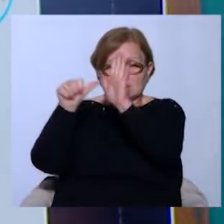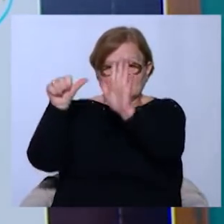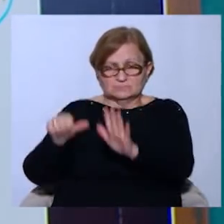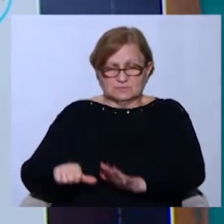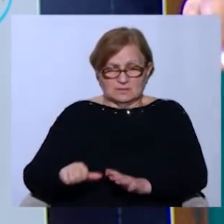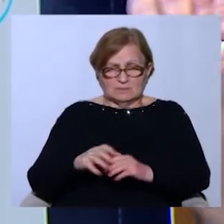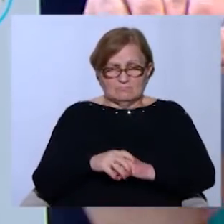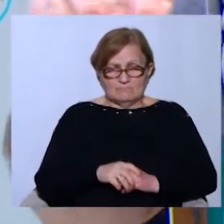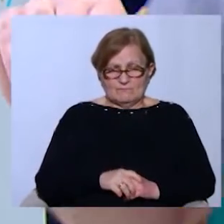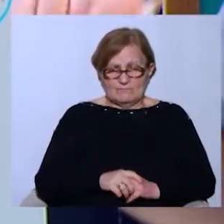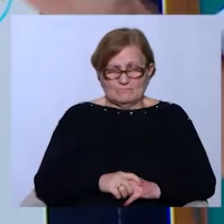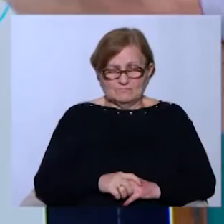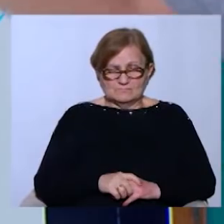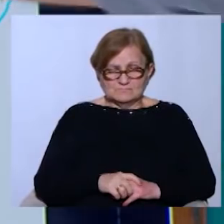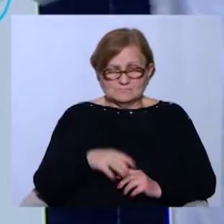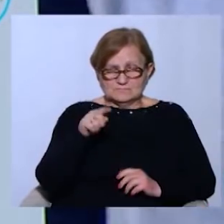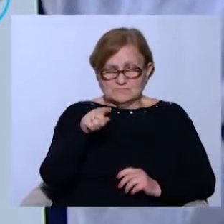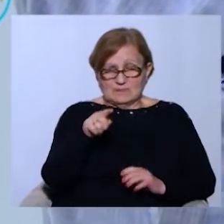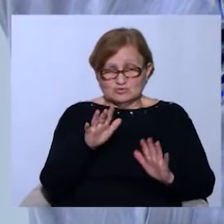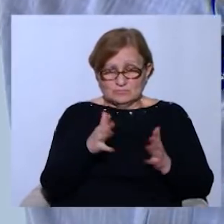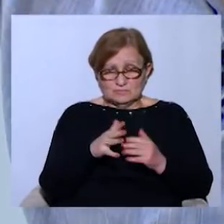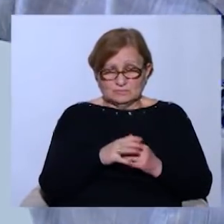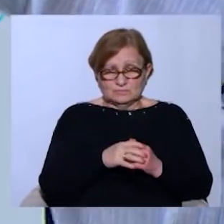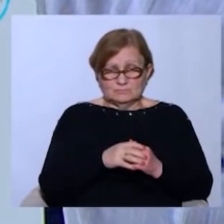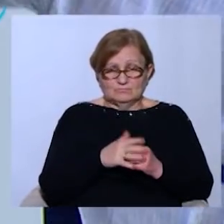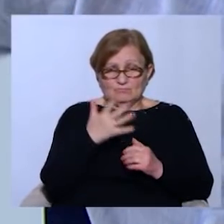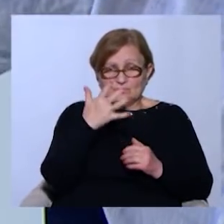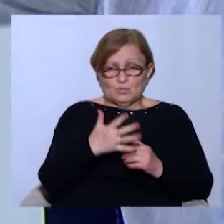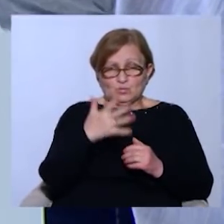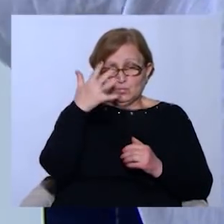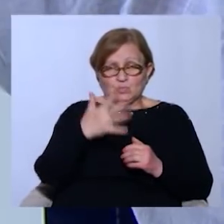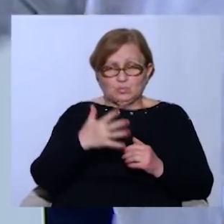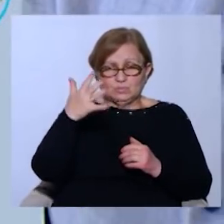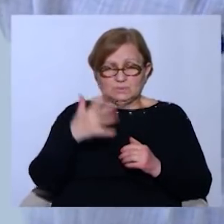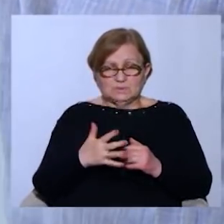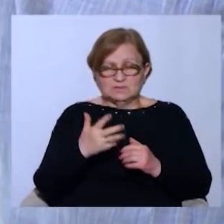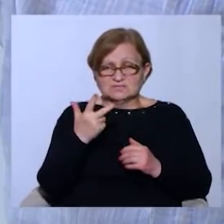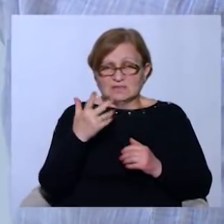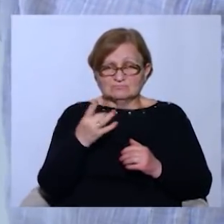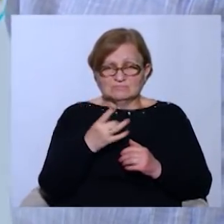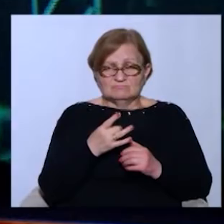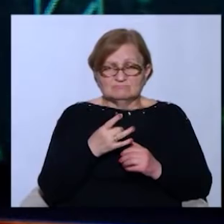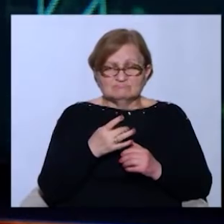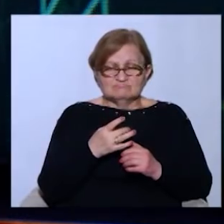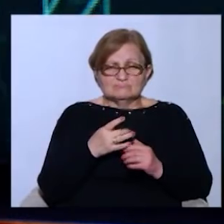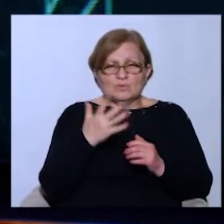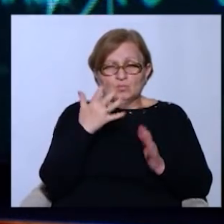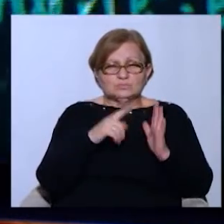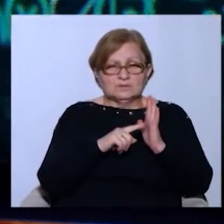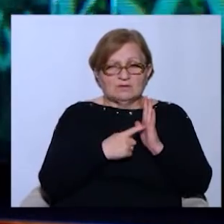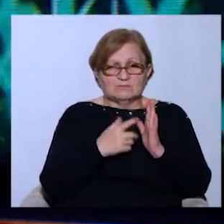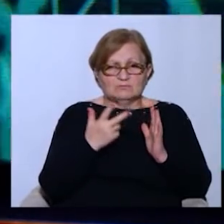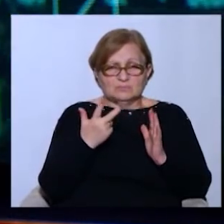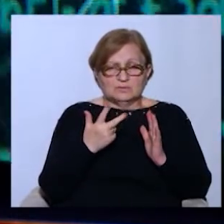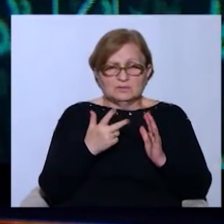და შეხედეთ, ახლა ამ შემთხვევაში მე 5-5 მაქვს აღებული 3-ჯერ. 5 აღებულია